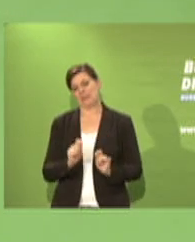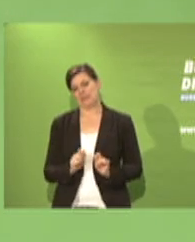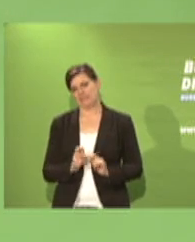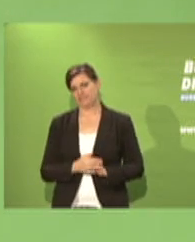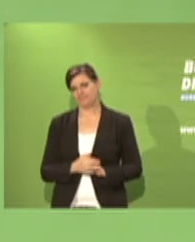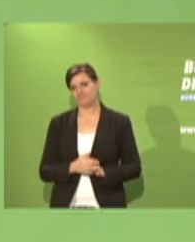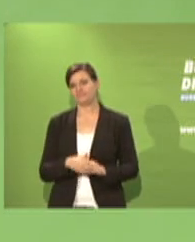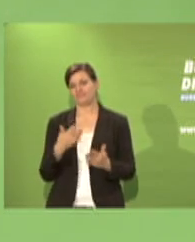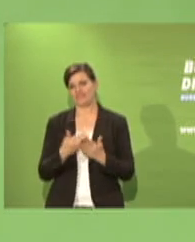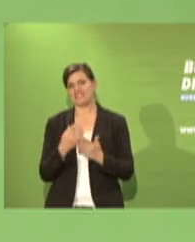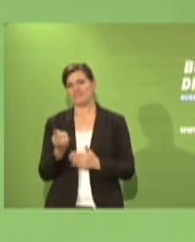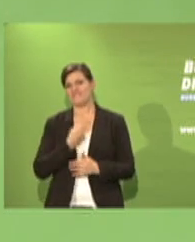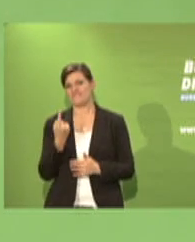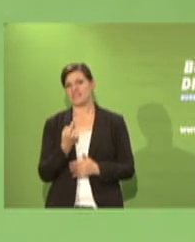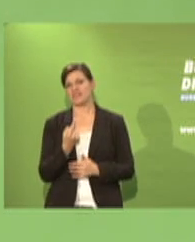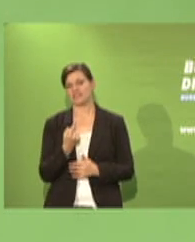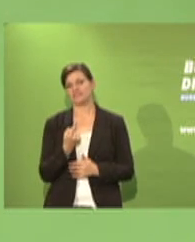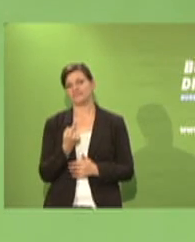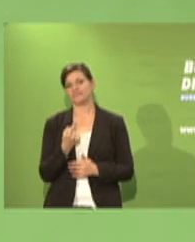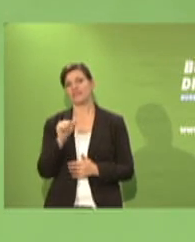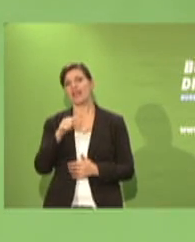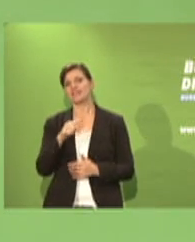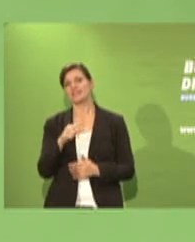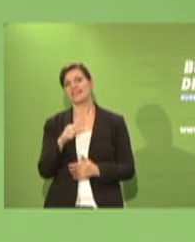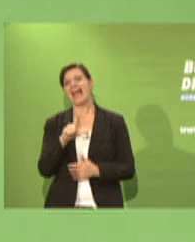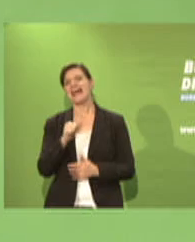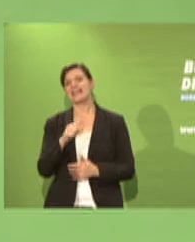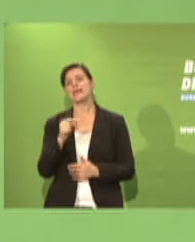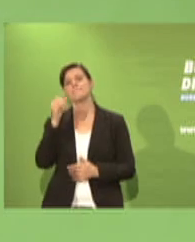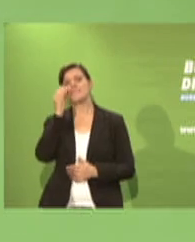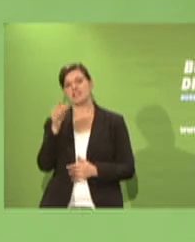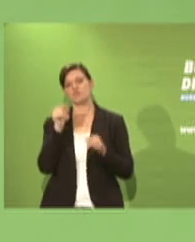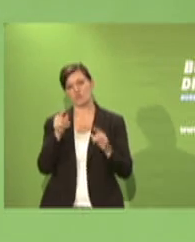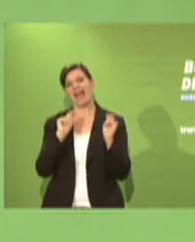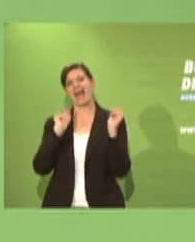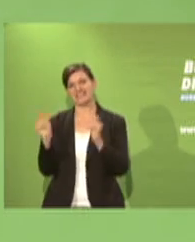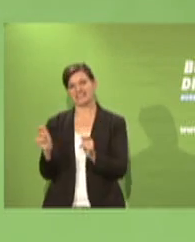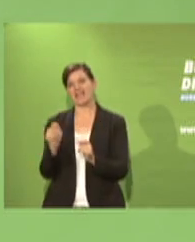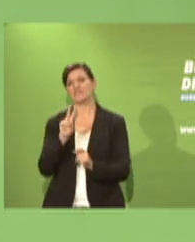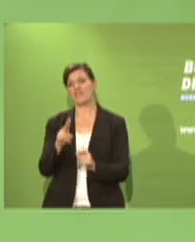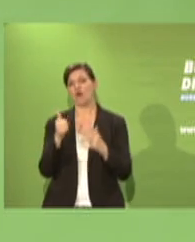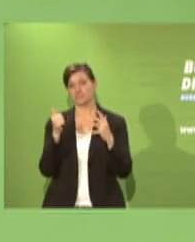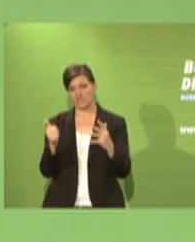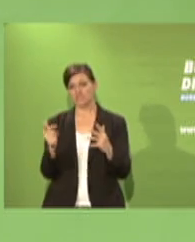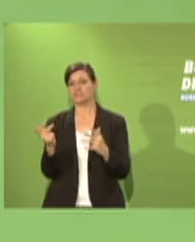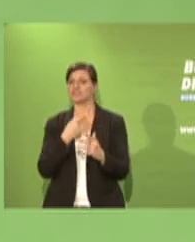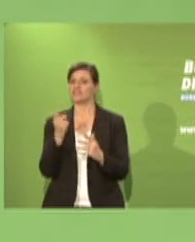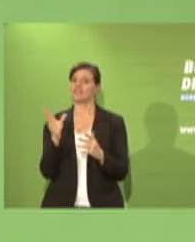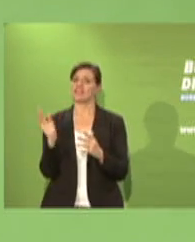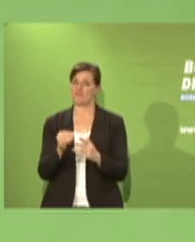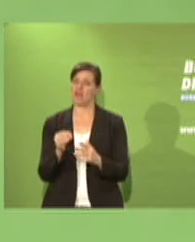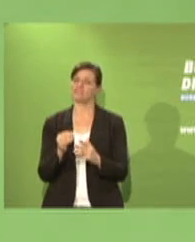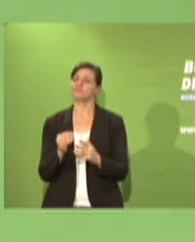Insofern tragen wir von der AG BNE in der LAG Bildung diesen neuen Antrag V6 mit und empfehlen ihn zur